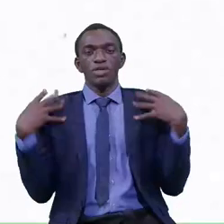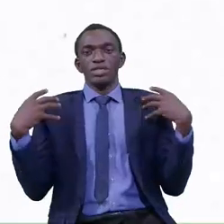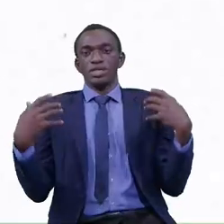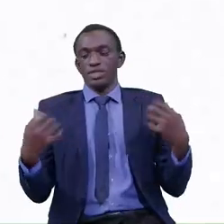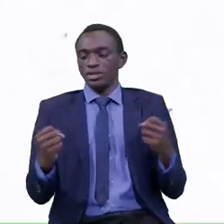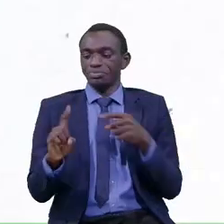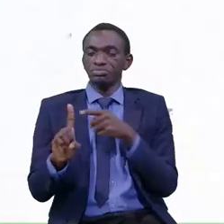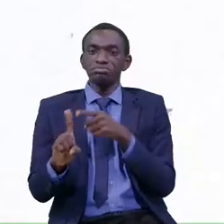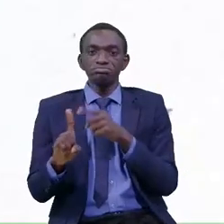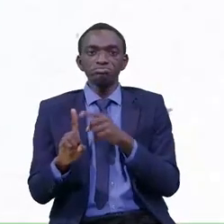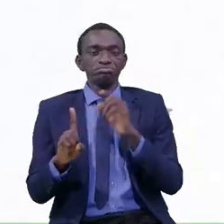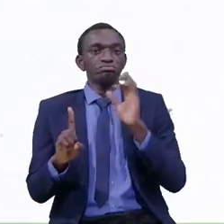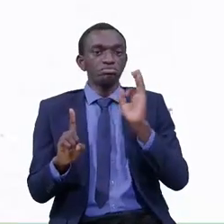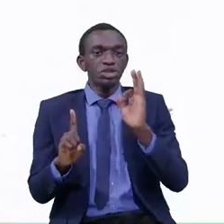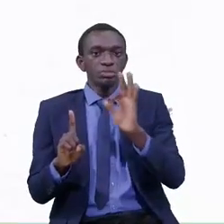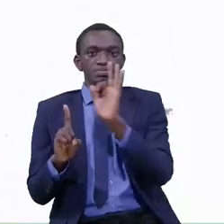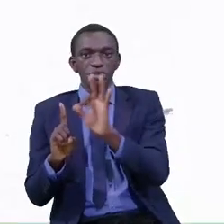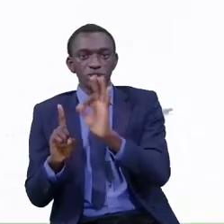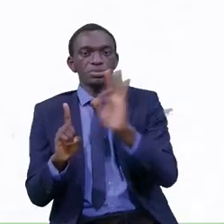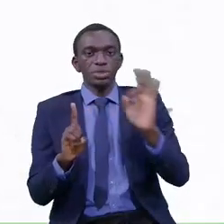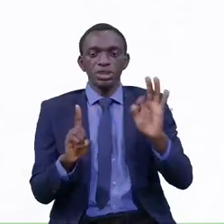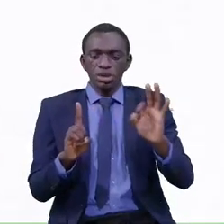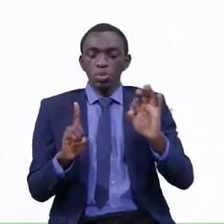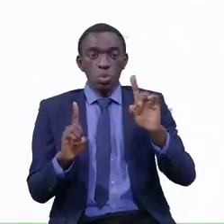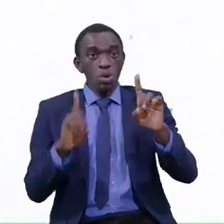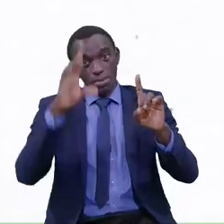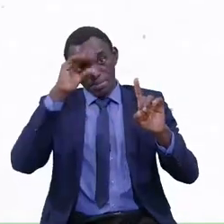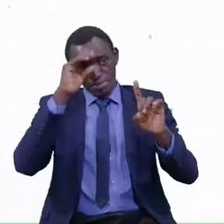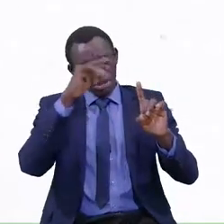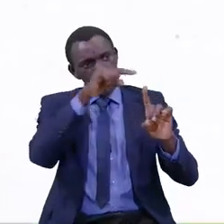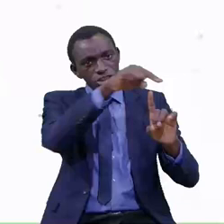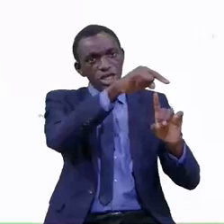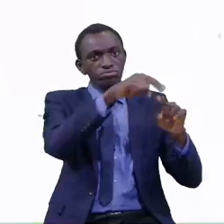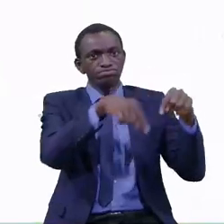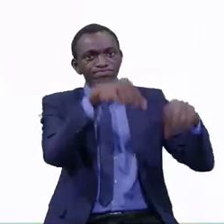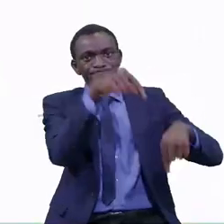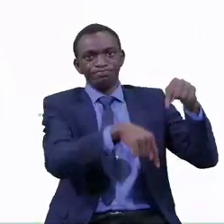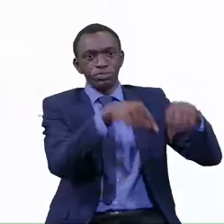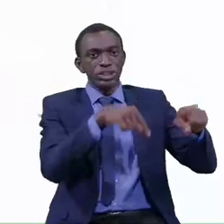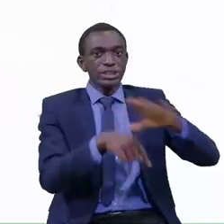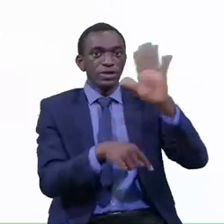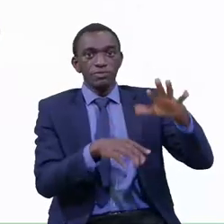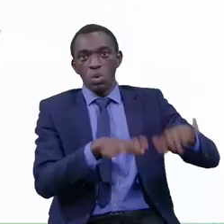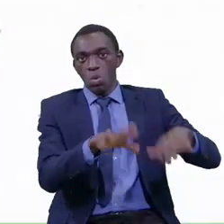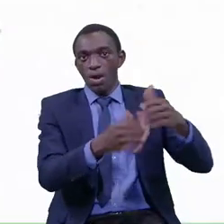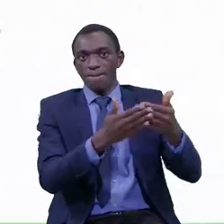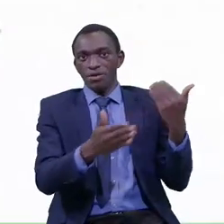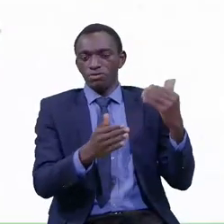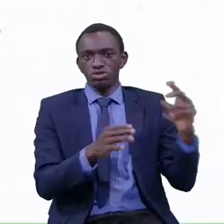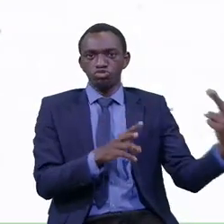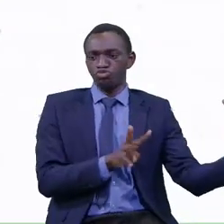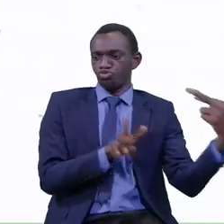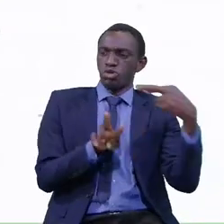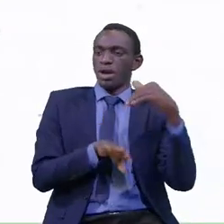Un seul homme qui n'avait jamais marché dans sa vie a regardé Paul et Paul l'a regardé sans le toucher. Il a dit,